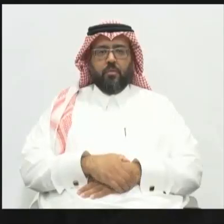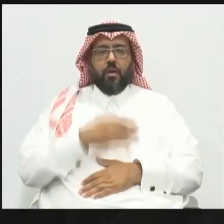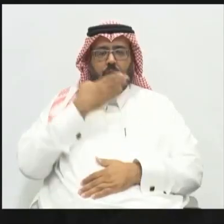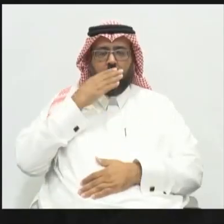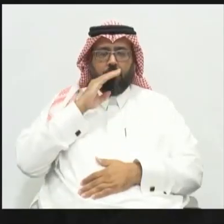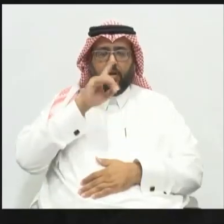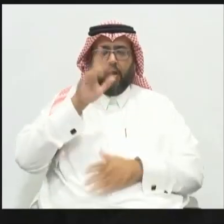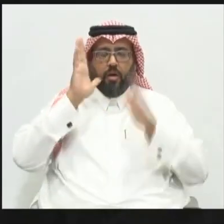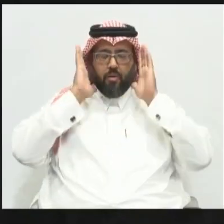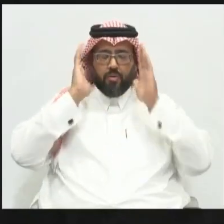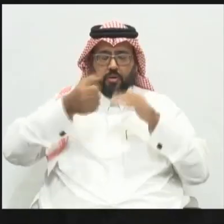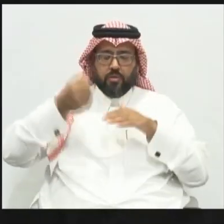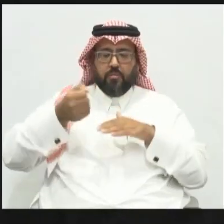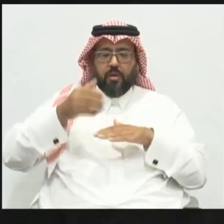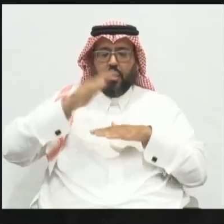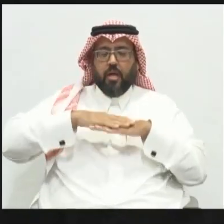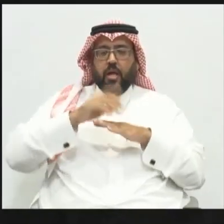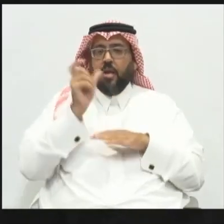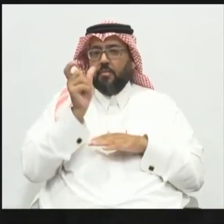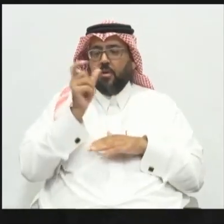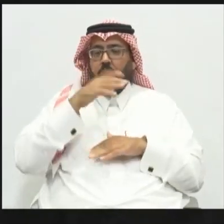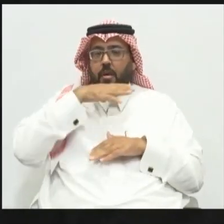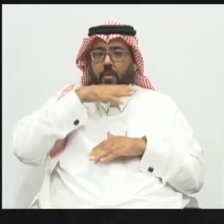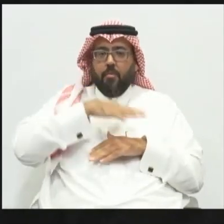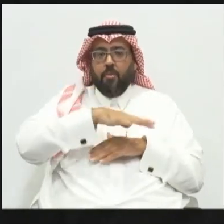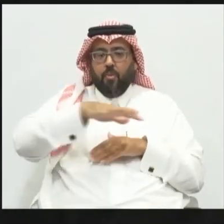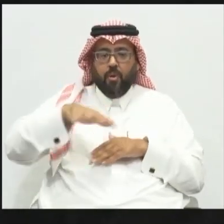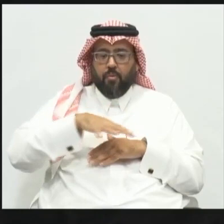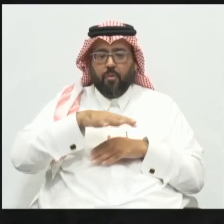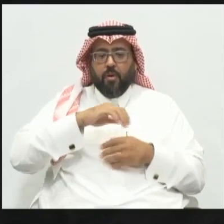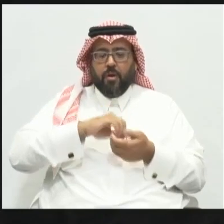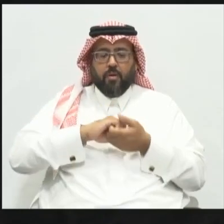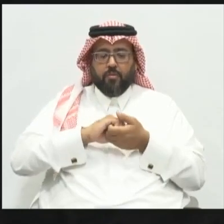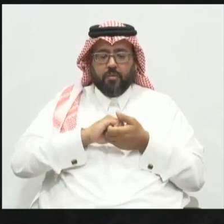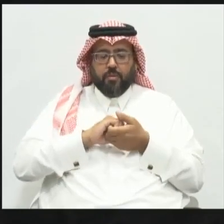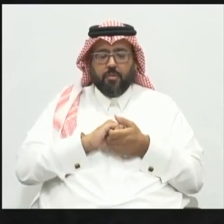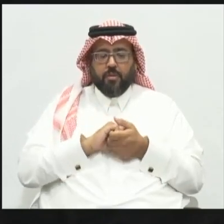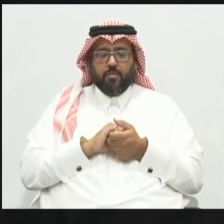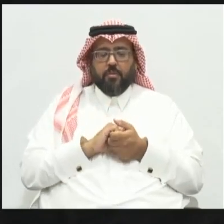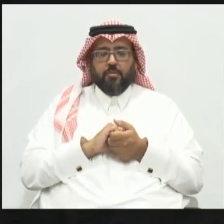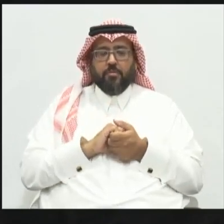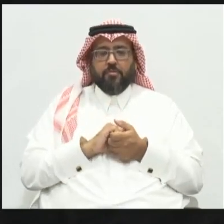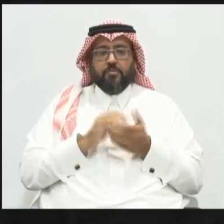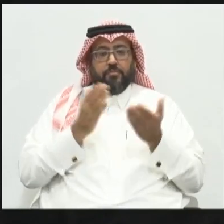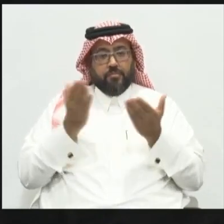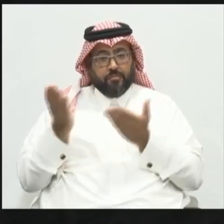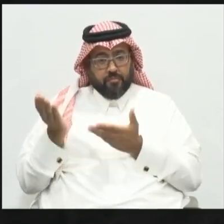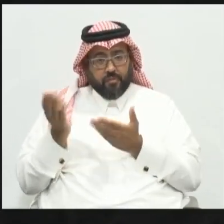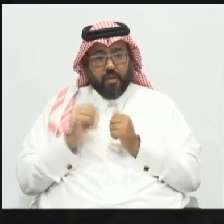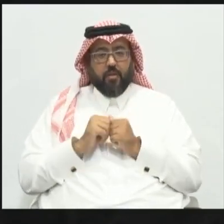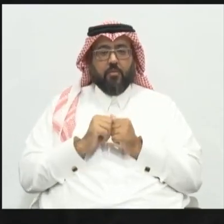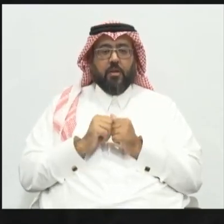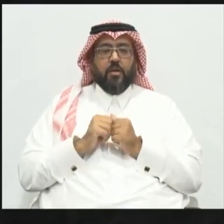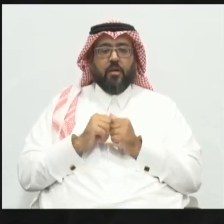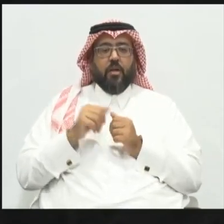الحمد لله والصلاه والسلام على اشرف الانبياء والمرسلين نبينا محمد واله وصحبه اجمعين اما بعد